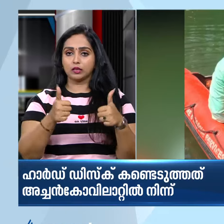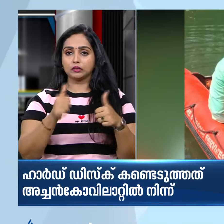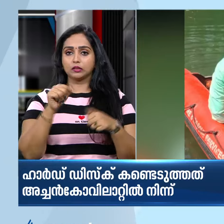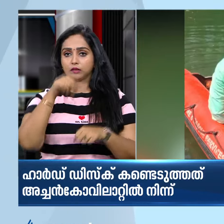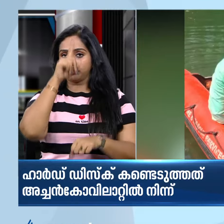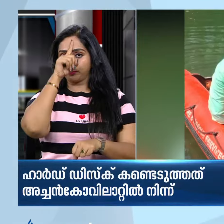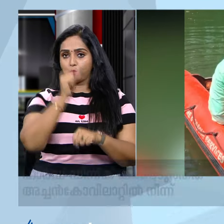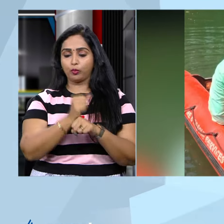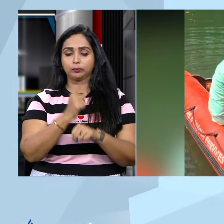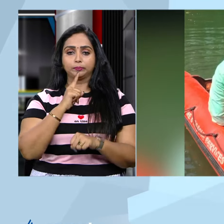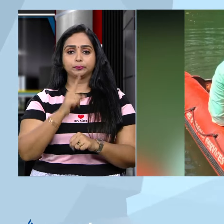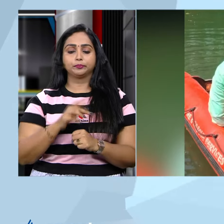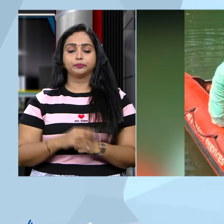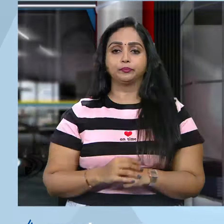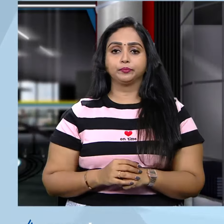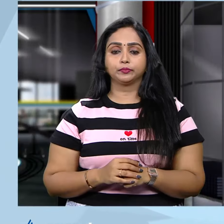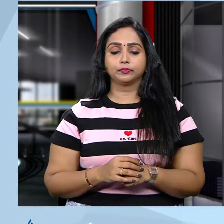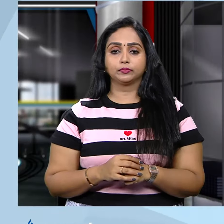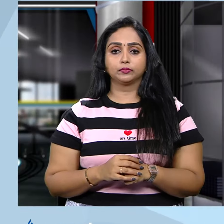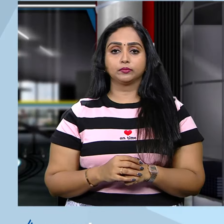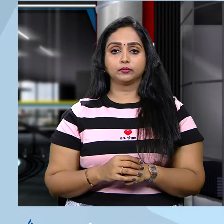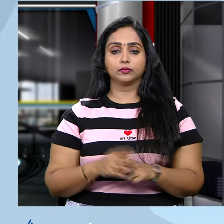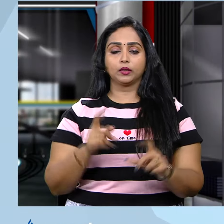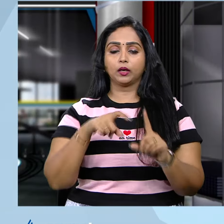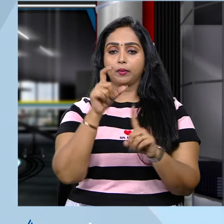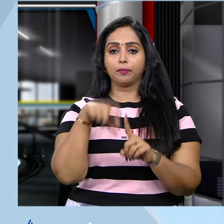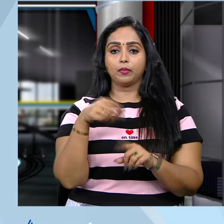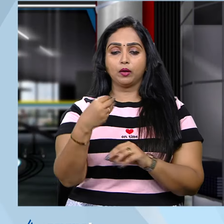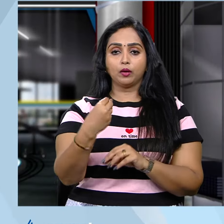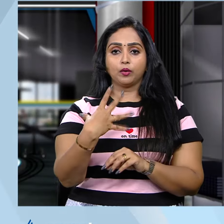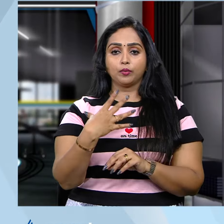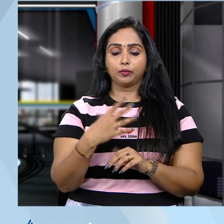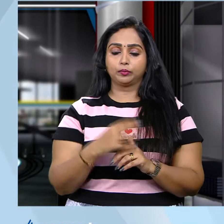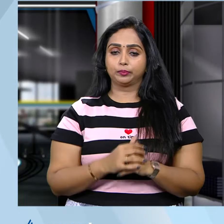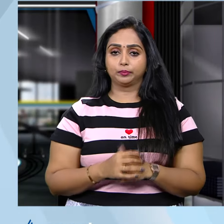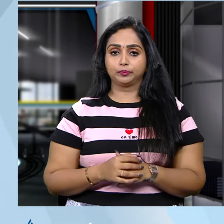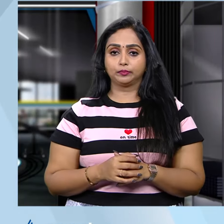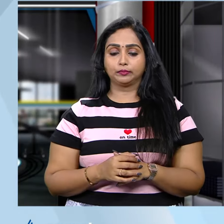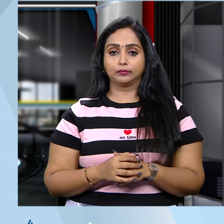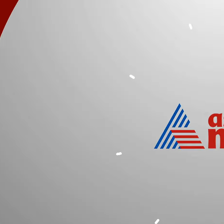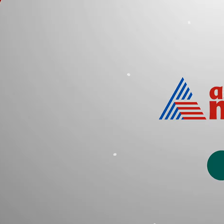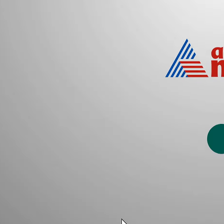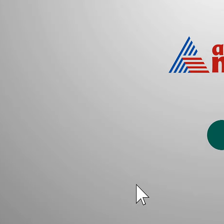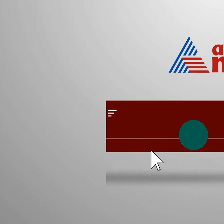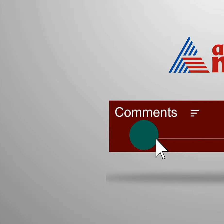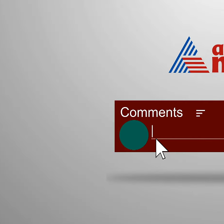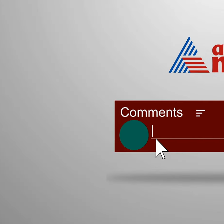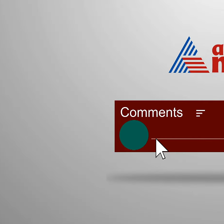പൂർത്തിയാക്കുകൂടിയാണ്. കൃഷ്ണമോഹനാണ് പത്തനംതിട്ടയിൽ നിന്നും വിവരങ്ങൾ നൽകിയത്.